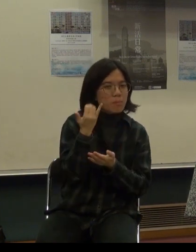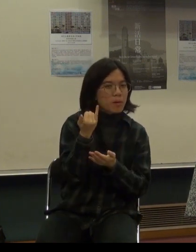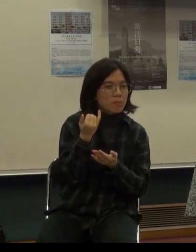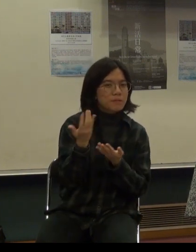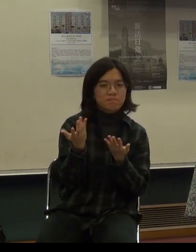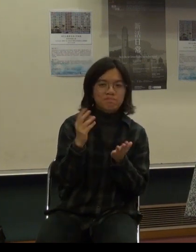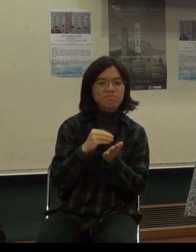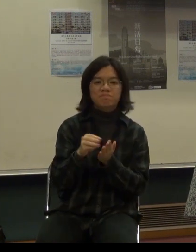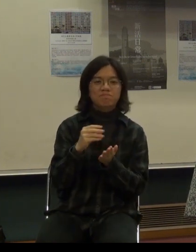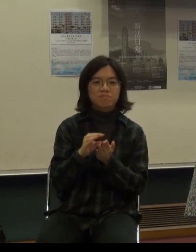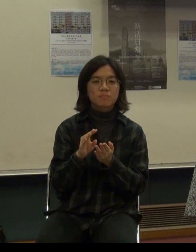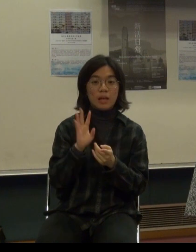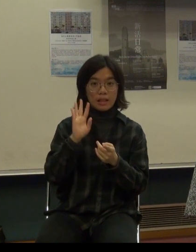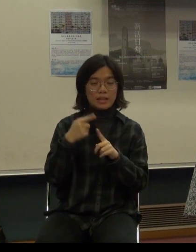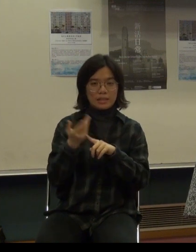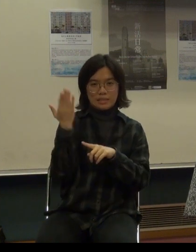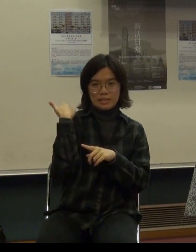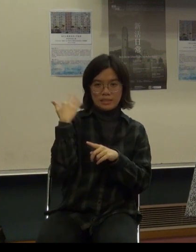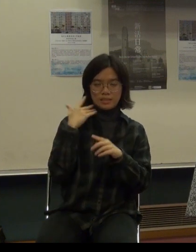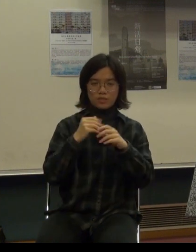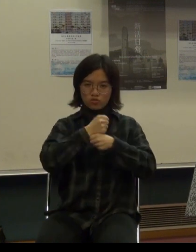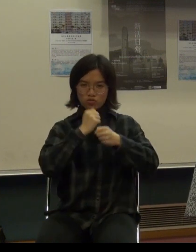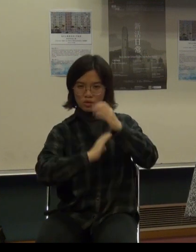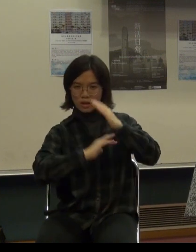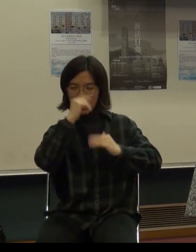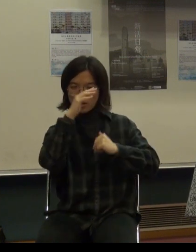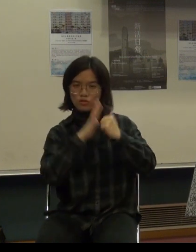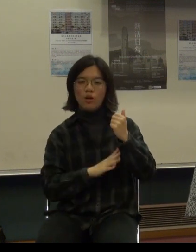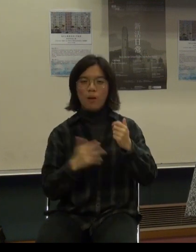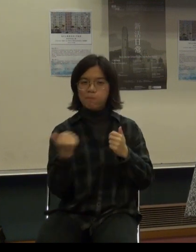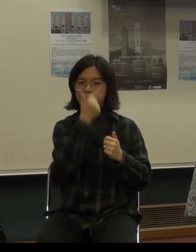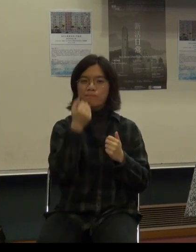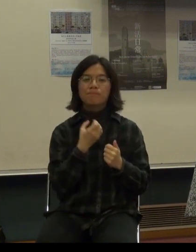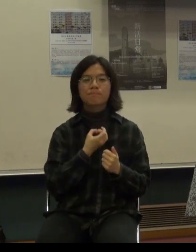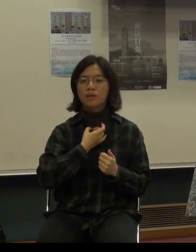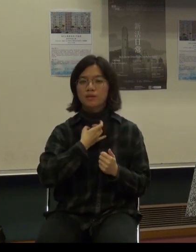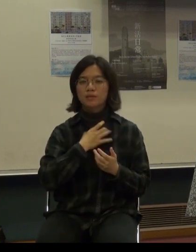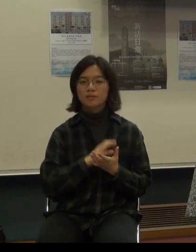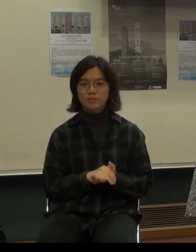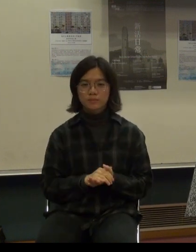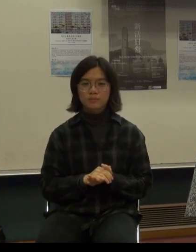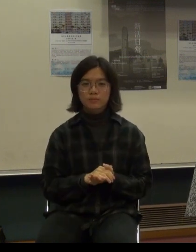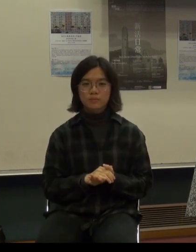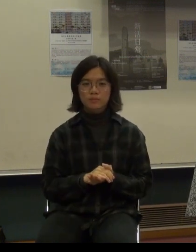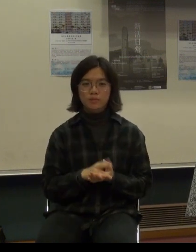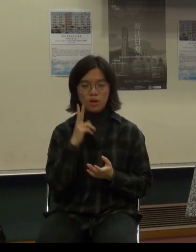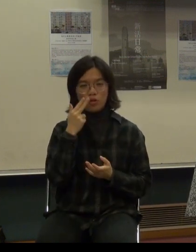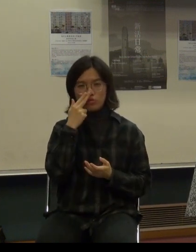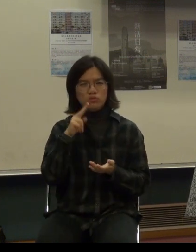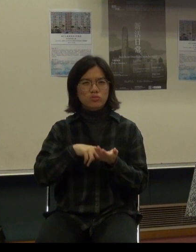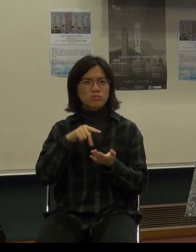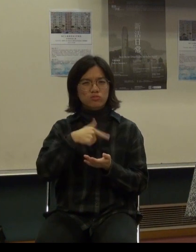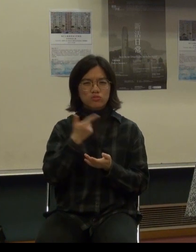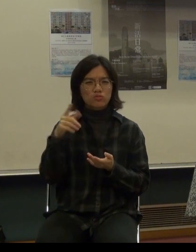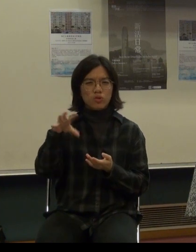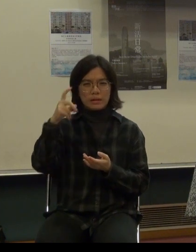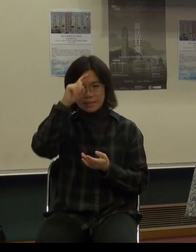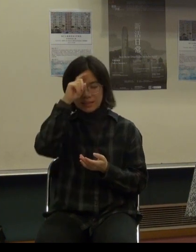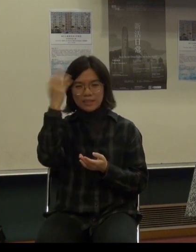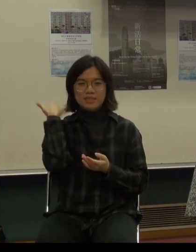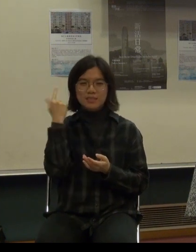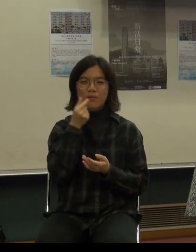係話石屎當日嘅技術咧係好粗糙，即係喺香港或者係其他地方，譬如如果我哋即係呢一代嘅人都記得嘅就係話嗰啲鹹水